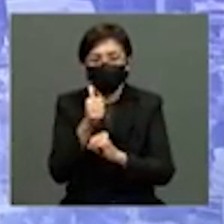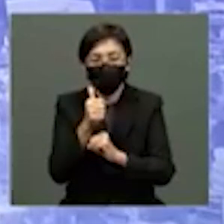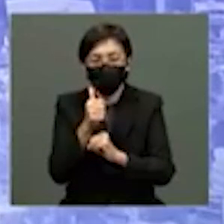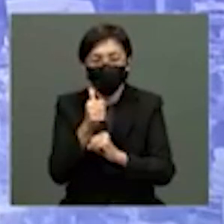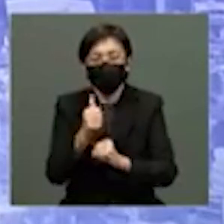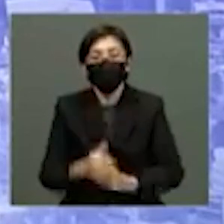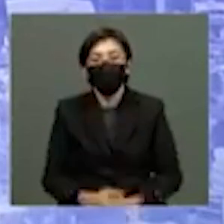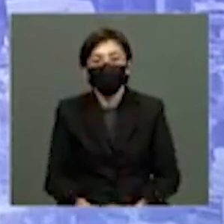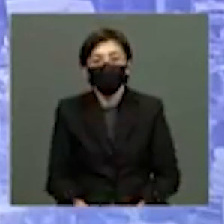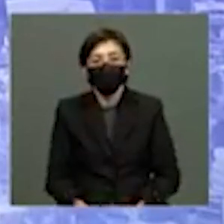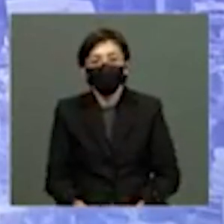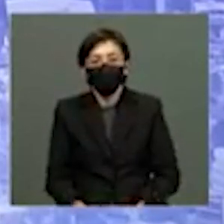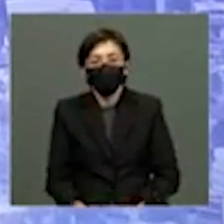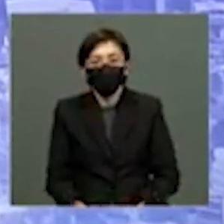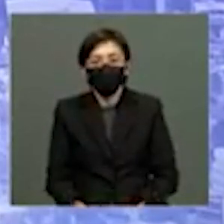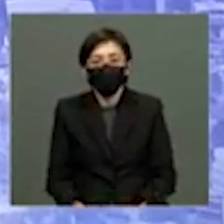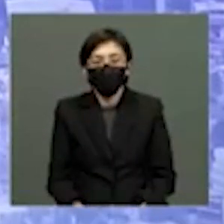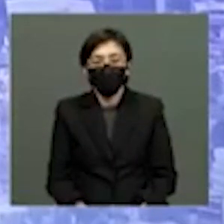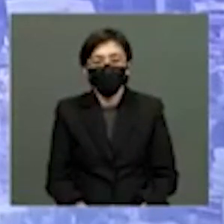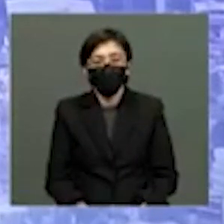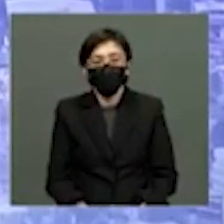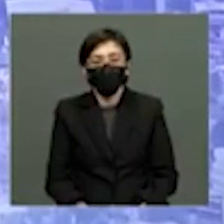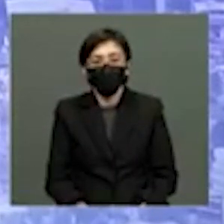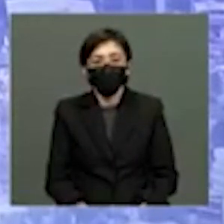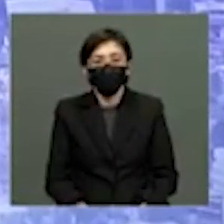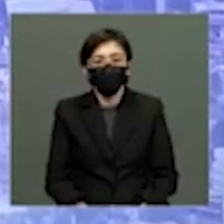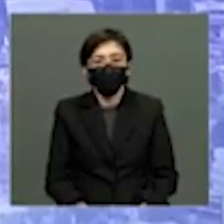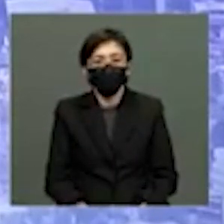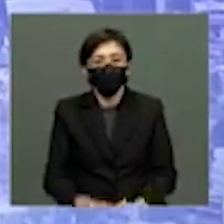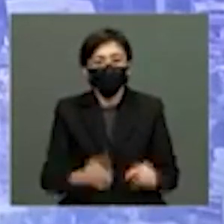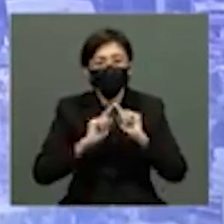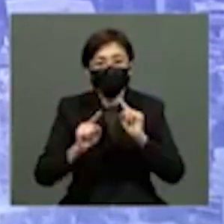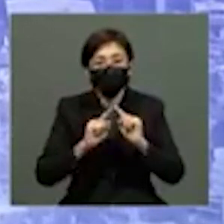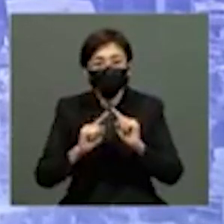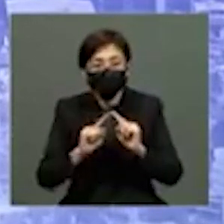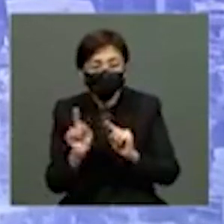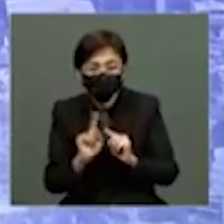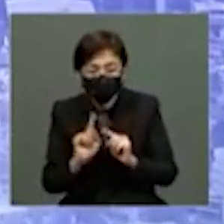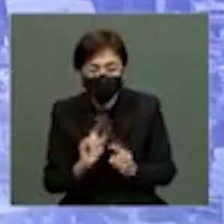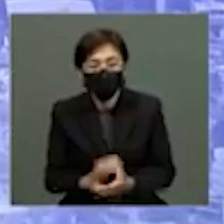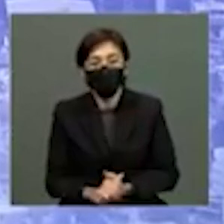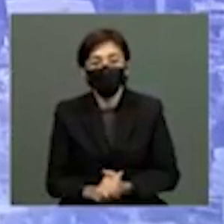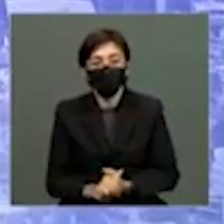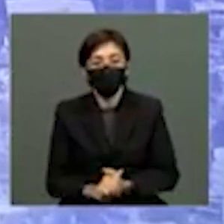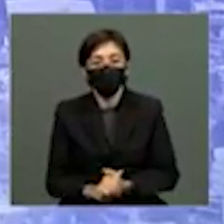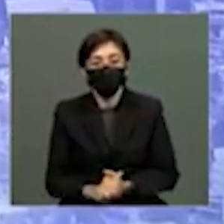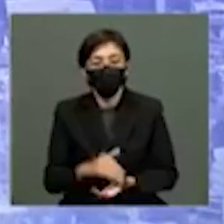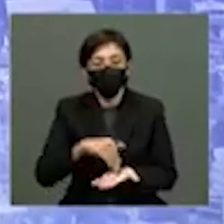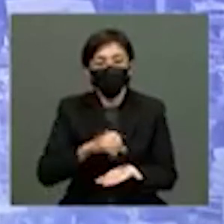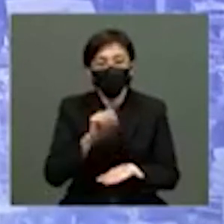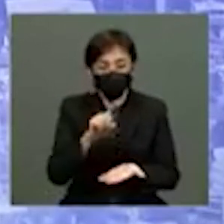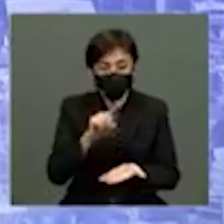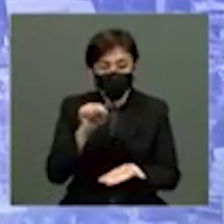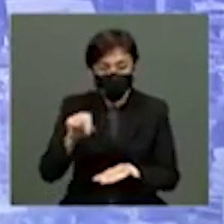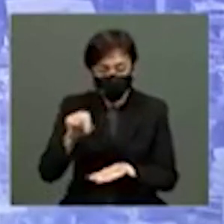งที่เกิดขึ้นแล้วก็ได้มีการพูดคุยอีกประเด็นหนึ่งคือเรื่องของศูนย์ส่งต่อวัน